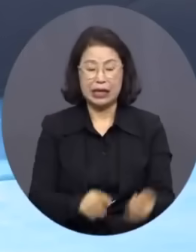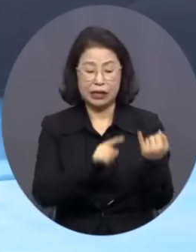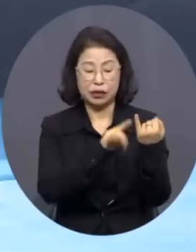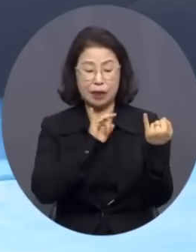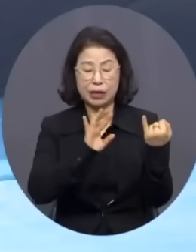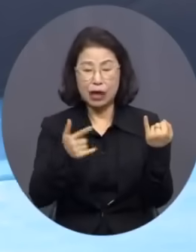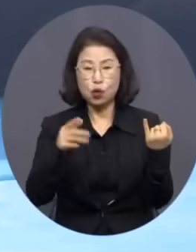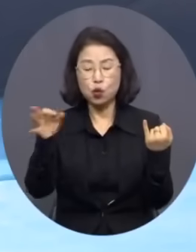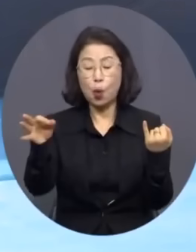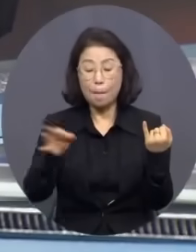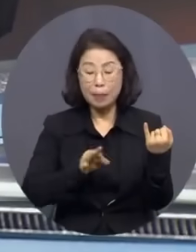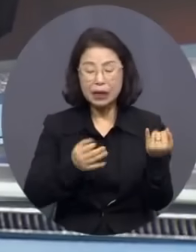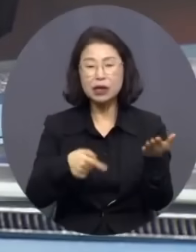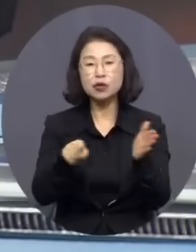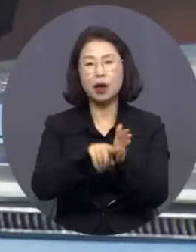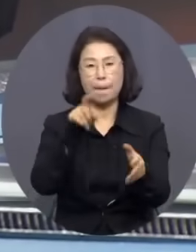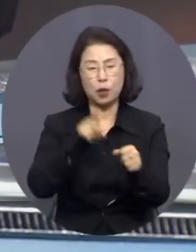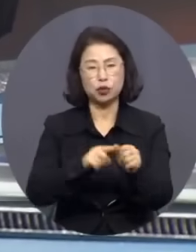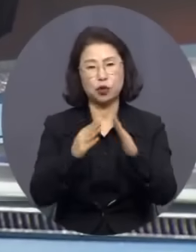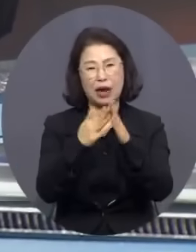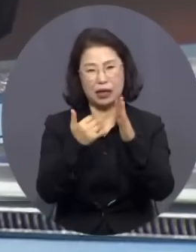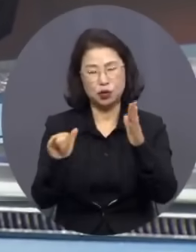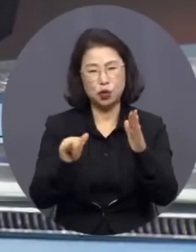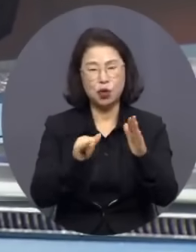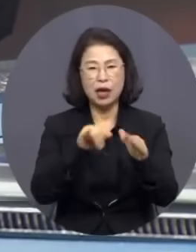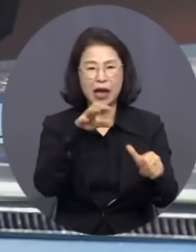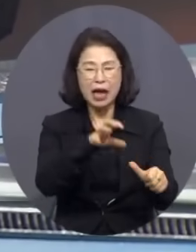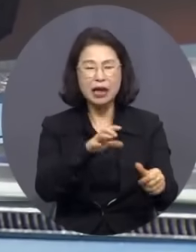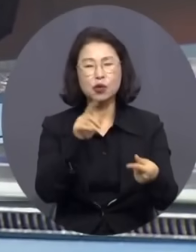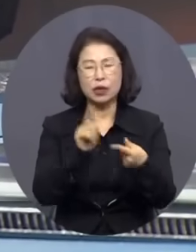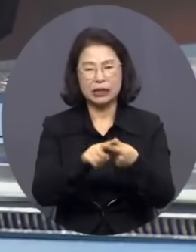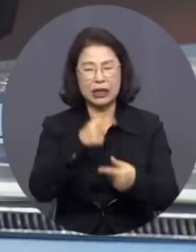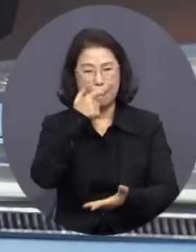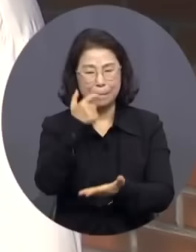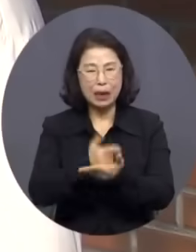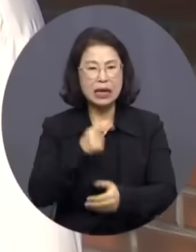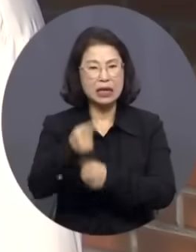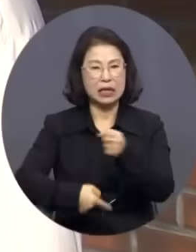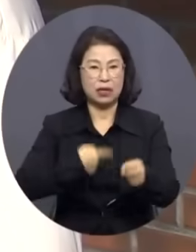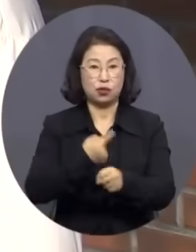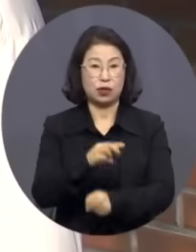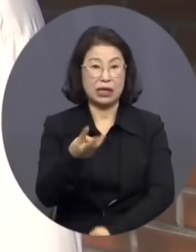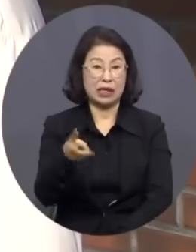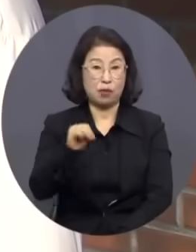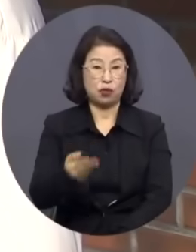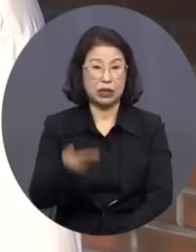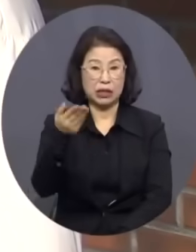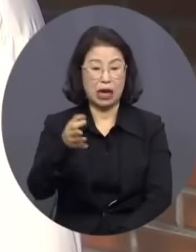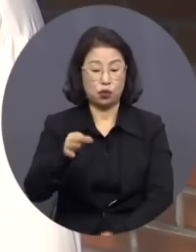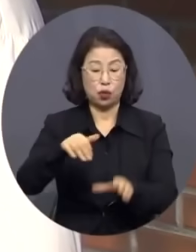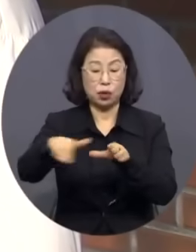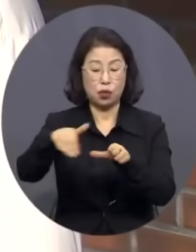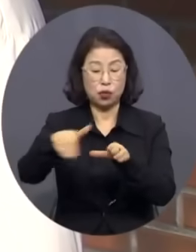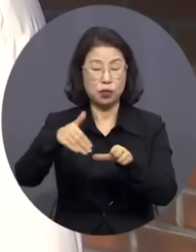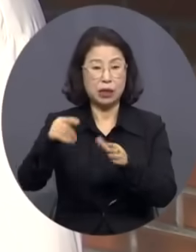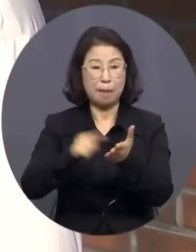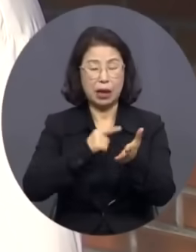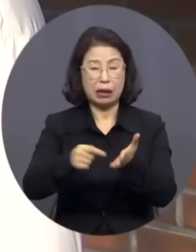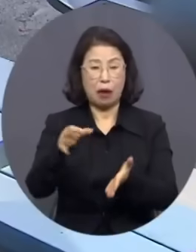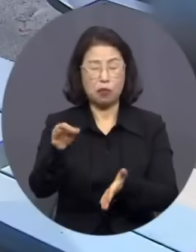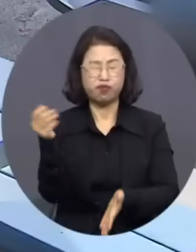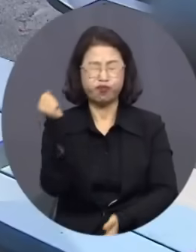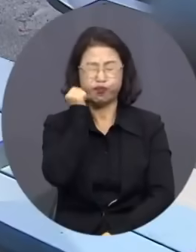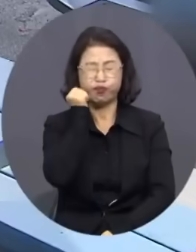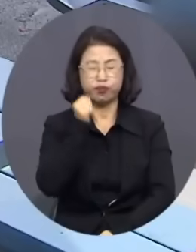아니라 돈을 받기 위해 나섰던 가족들까지 같은 수법에 속아 1년 동안 3억 원이 넘는 돈을 보냈지만 돌려받지